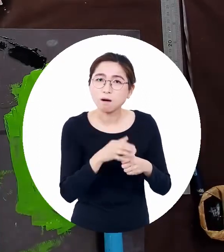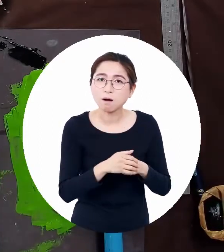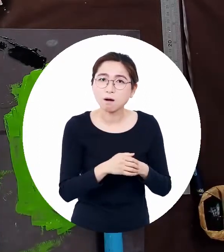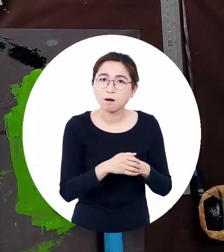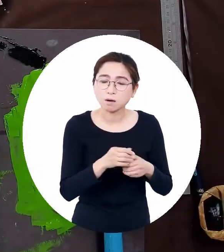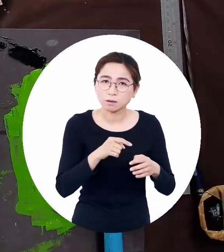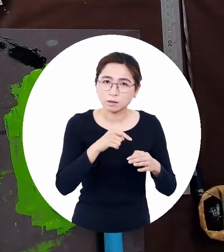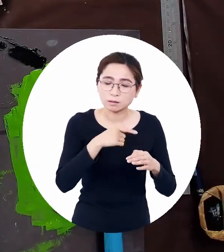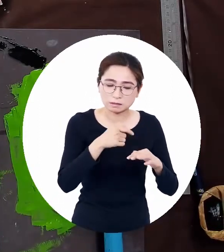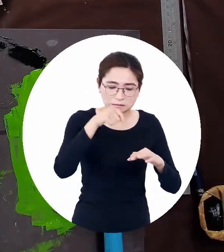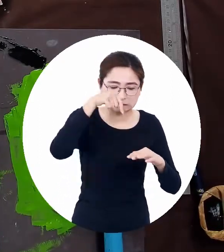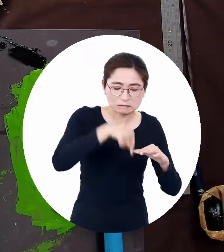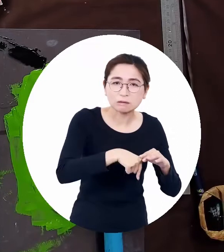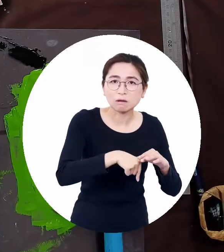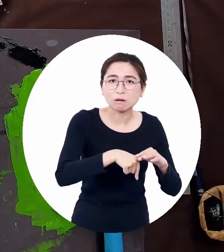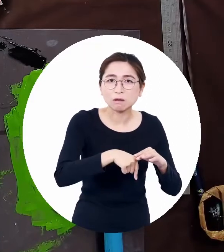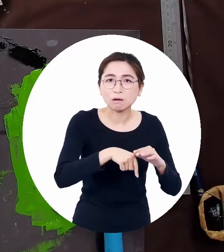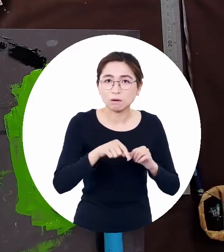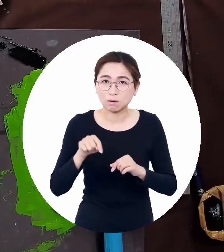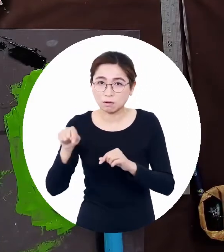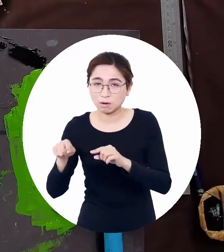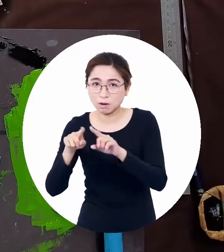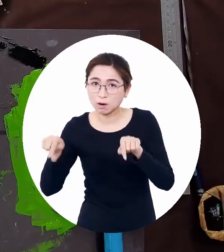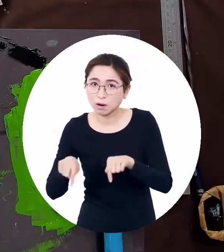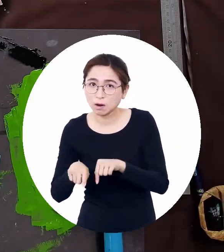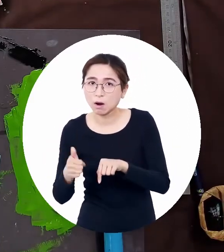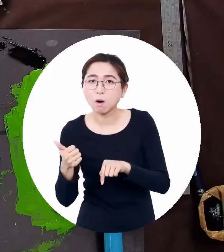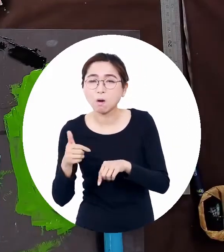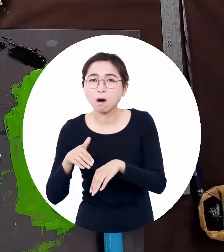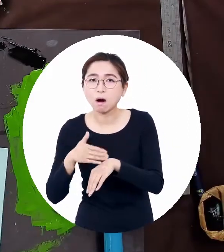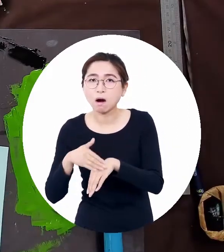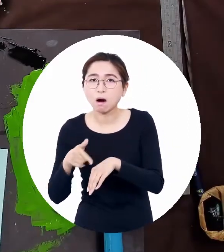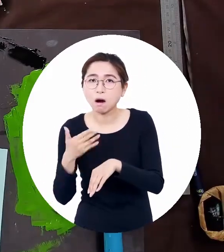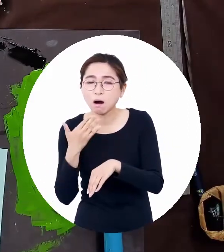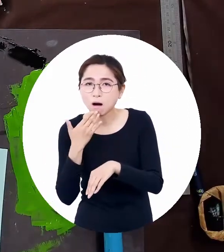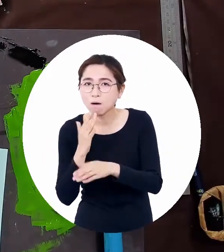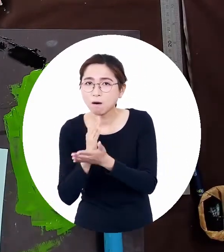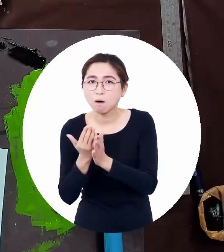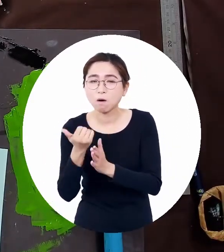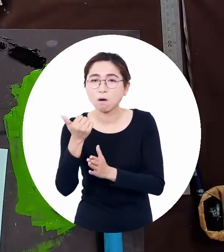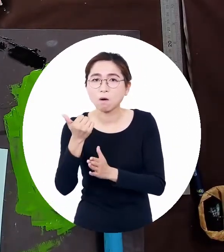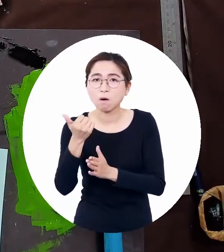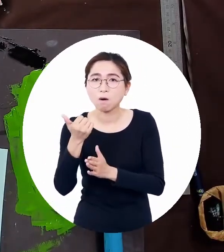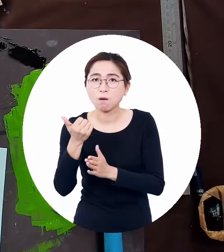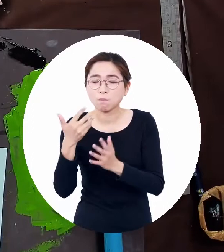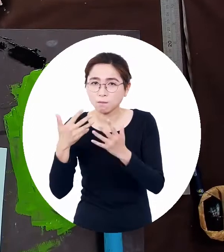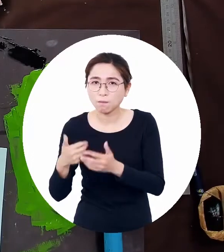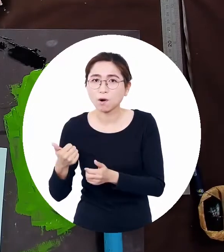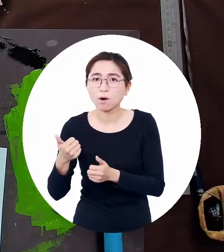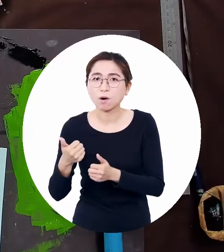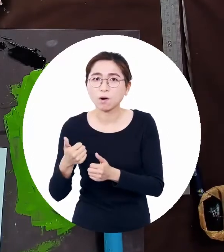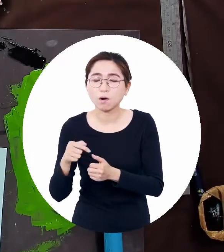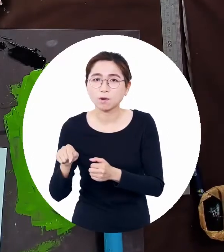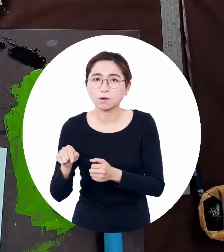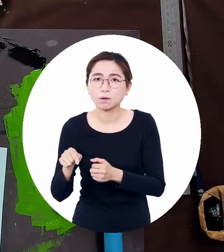嘅，咁可能啲線條咪食咗落去咯，同埋咁呢個做出嚟最好啦，就啱啱好啲墨啱啱好嘅，同埋